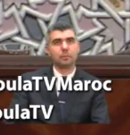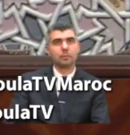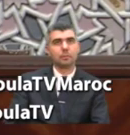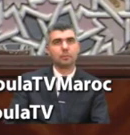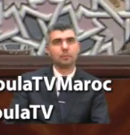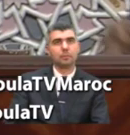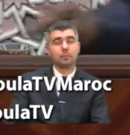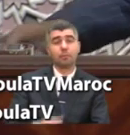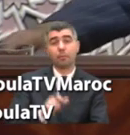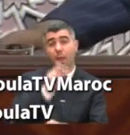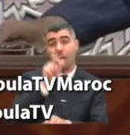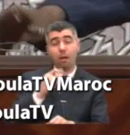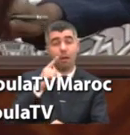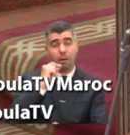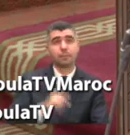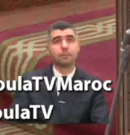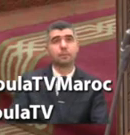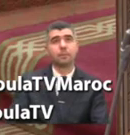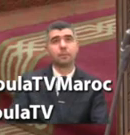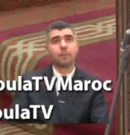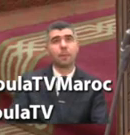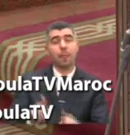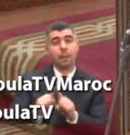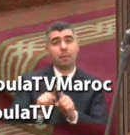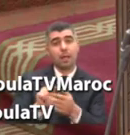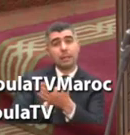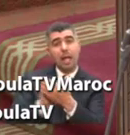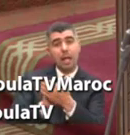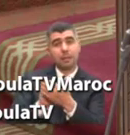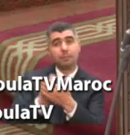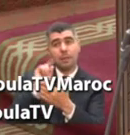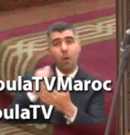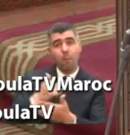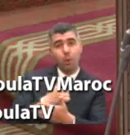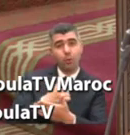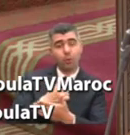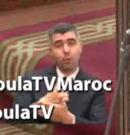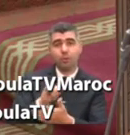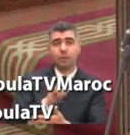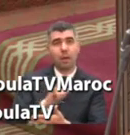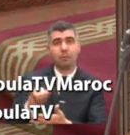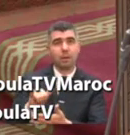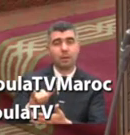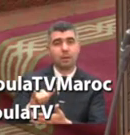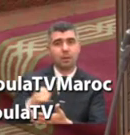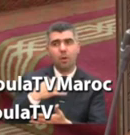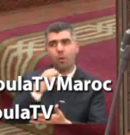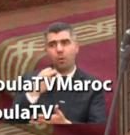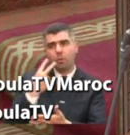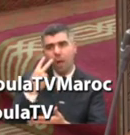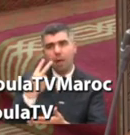السيد النائب المحترم، راه اللي تيحسب وحديتو تيشيط ليه، راه ما نعرف منين جبتي هاد